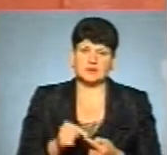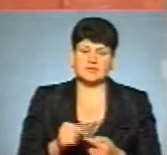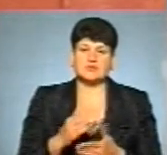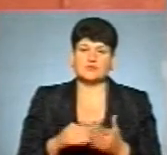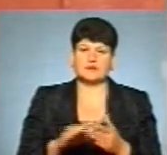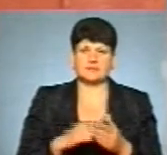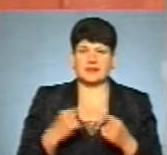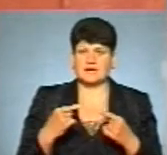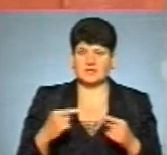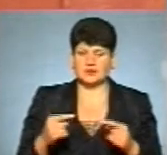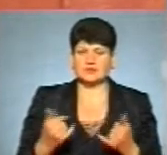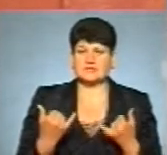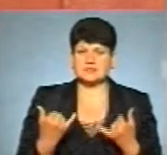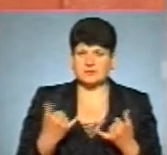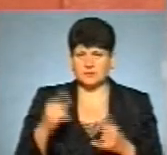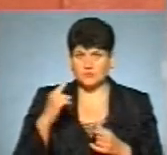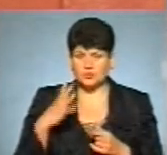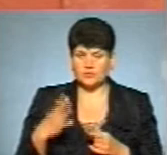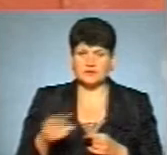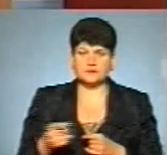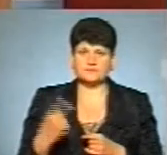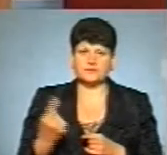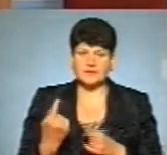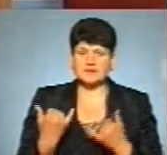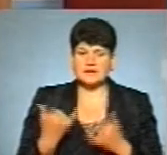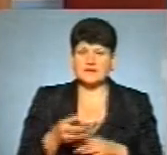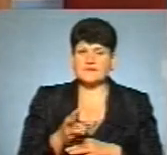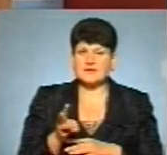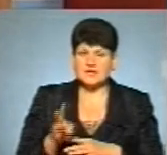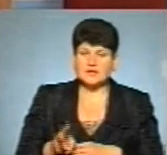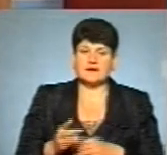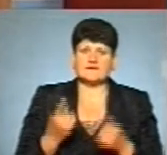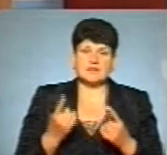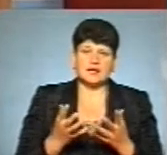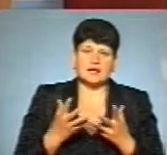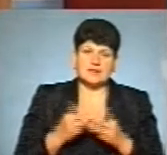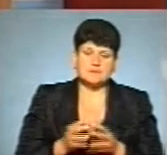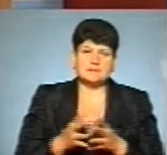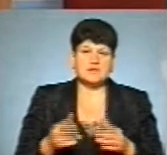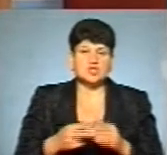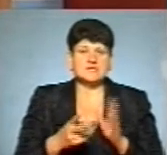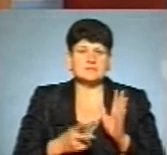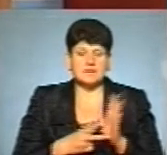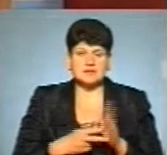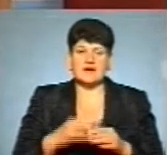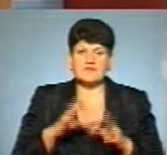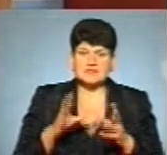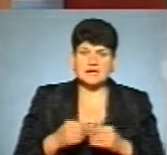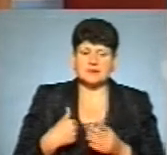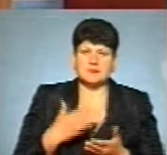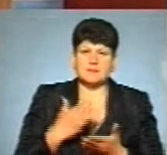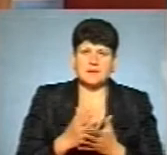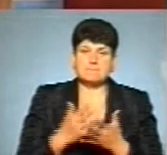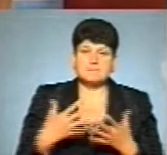іншого. Саме зараз. Саме зараз ми популяризуємо Тернопілля через ці відеоматеріали. Їх є велика кількість, більше 17. Взагалі ми маємо більше